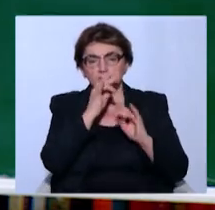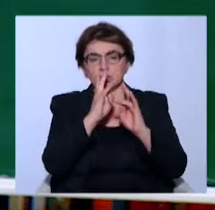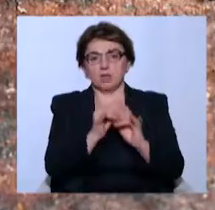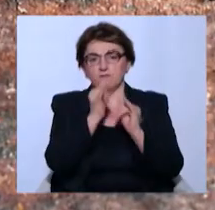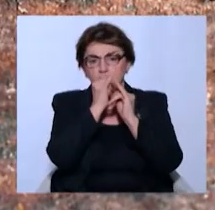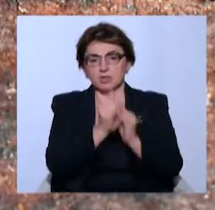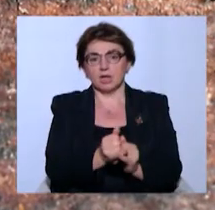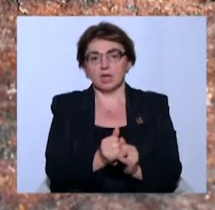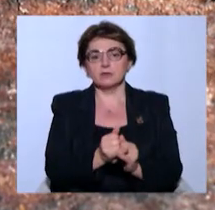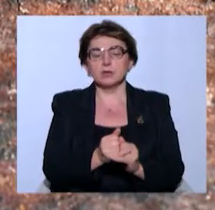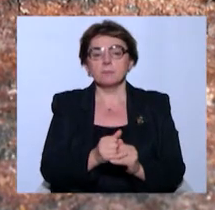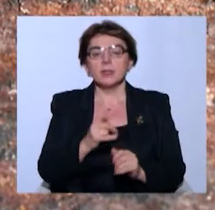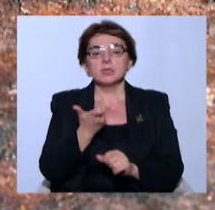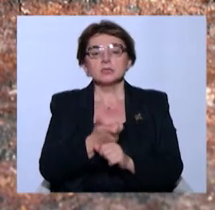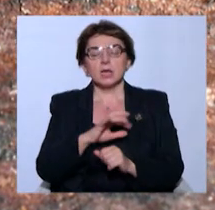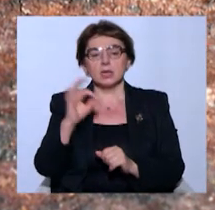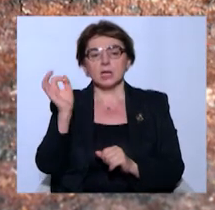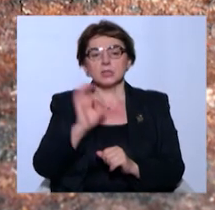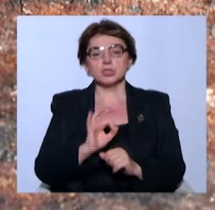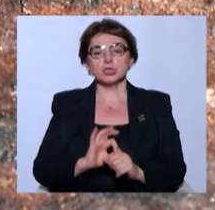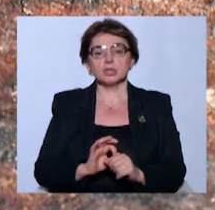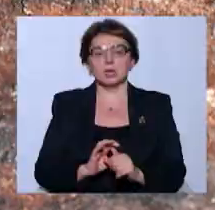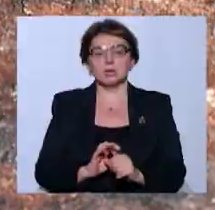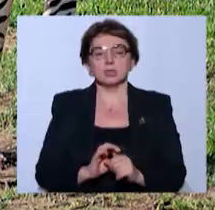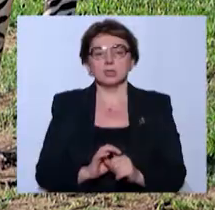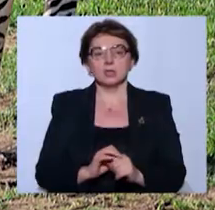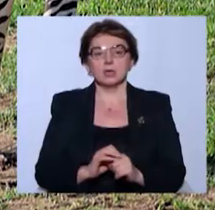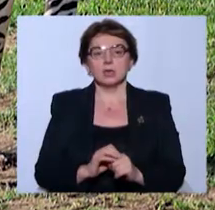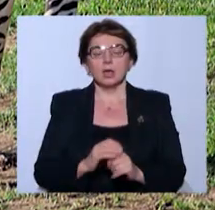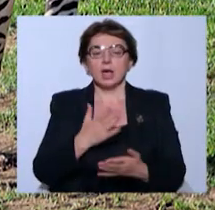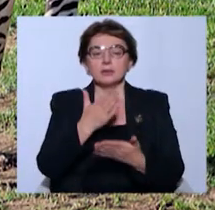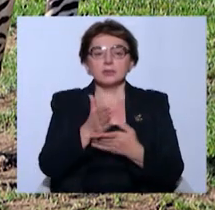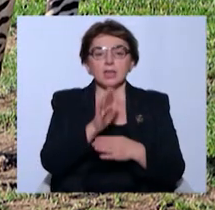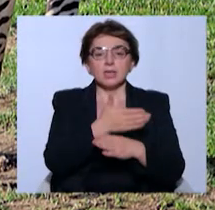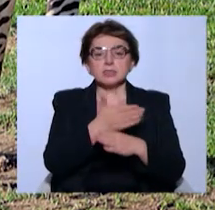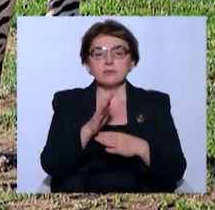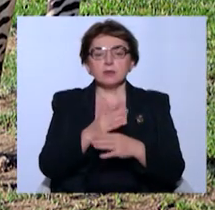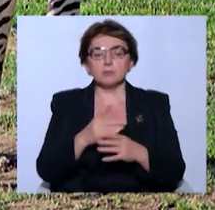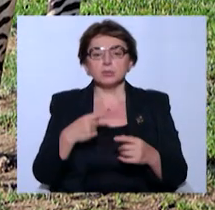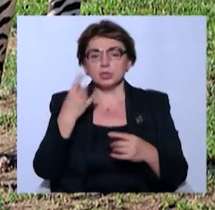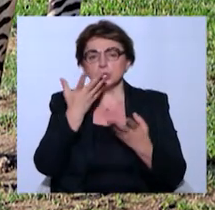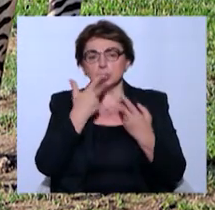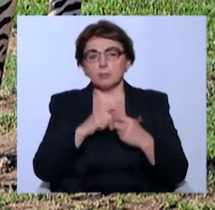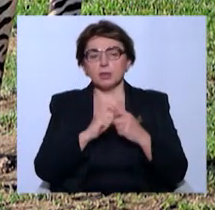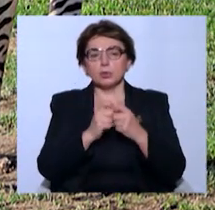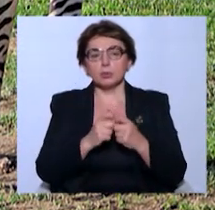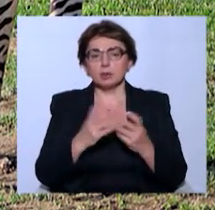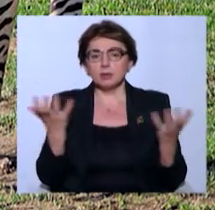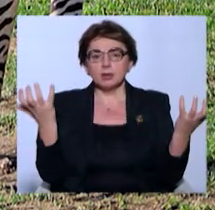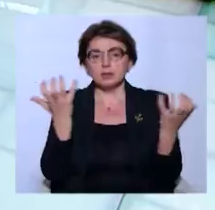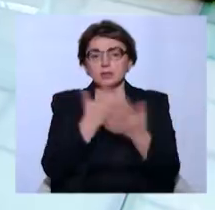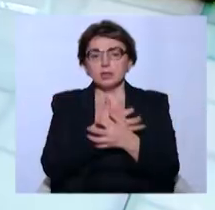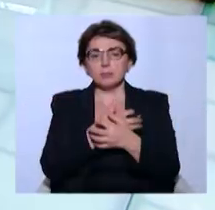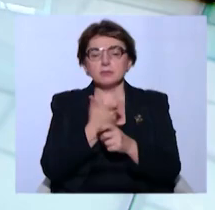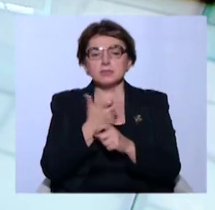ხლა თქვენ ხედავთ სურათზე ამფიბიას და ძუძუმწოვარ ცხოველს, თვალი ერთნაირად შავი სოლით აქვს